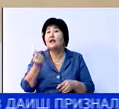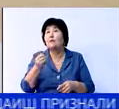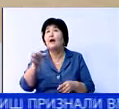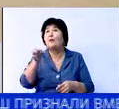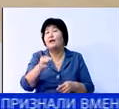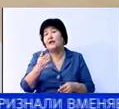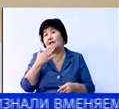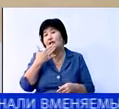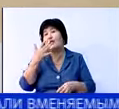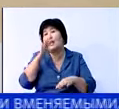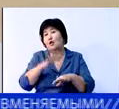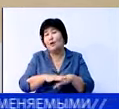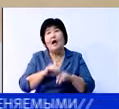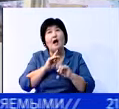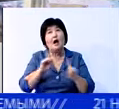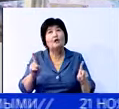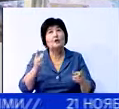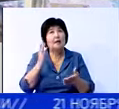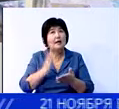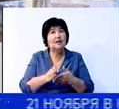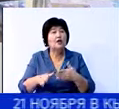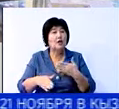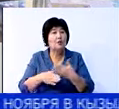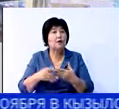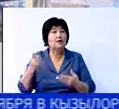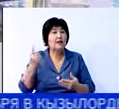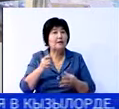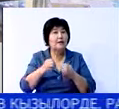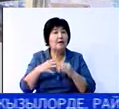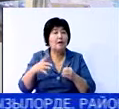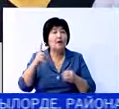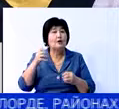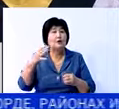монет Национального банка. Особо стоит отметить помощь